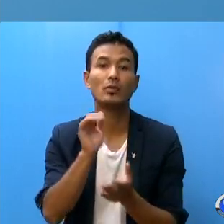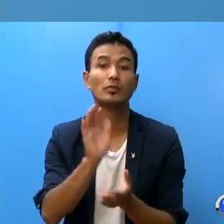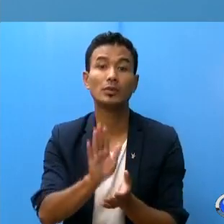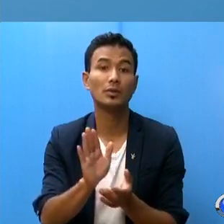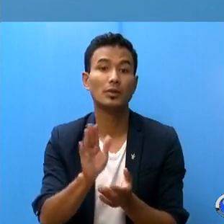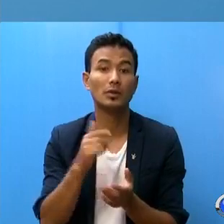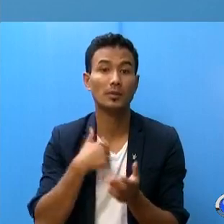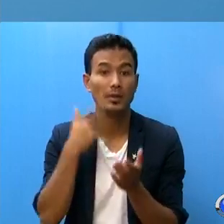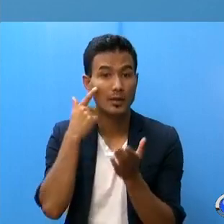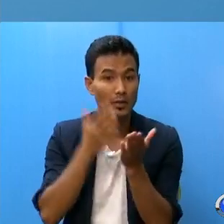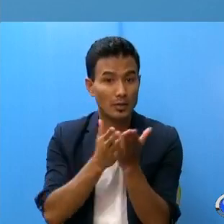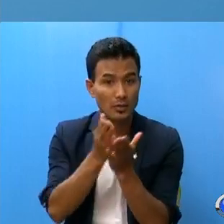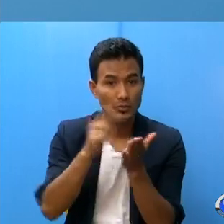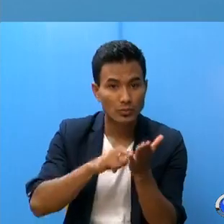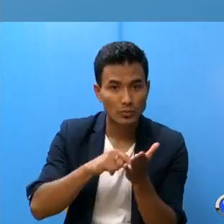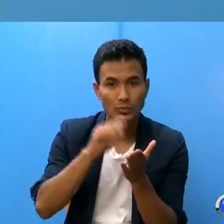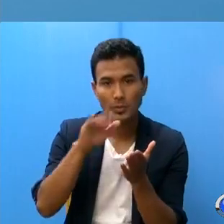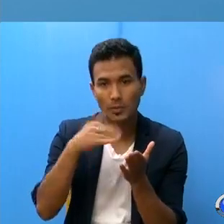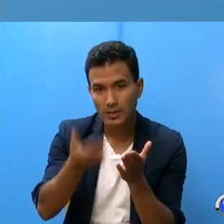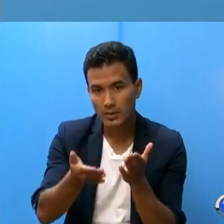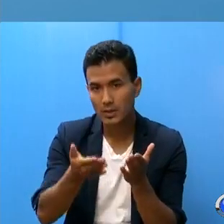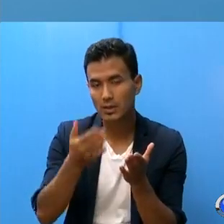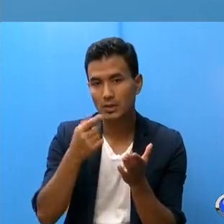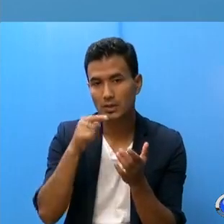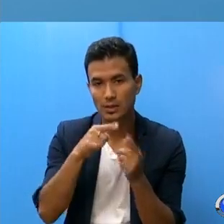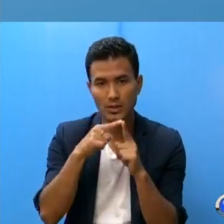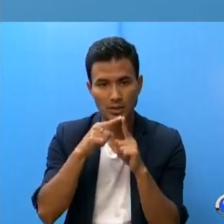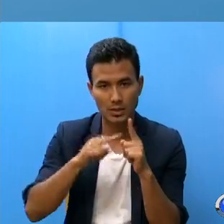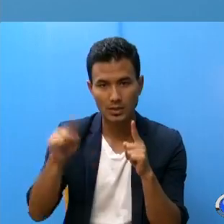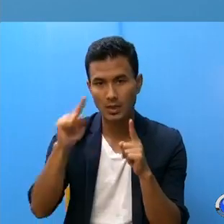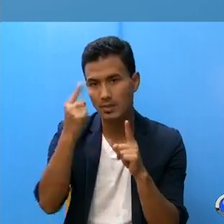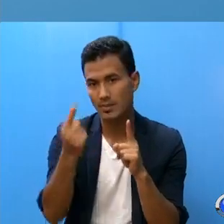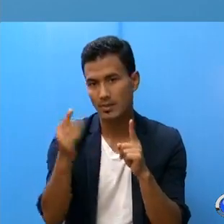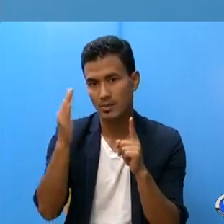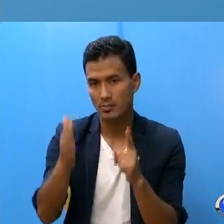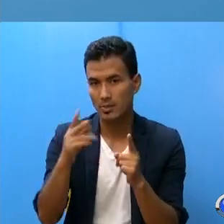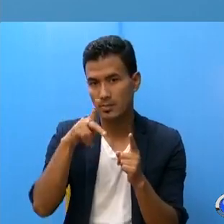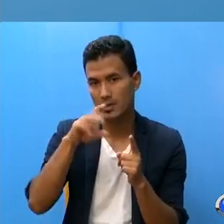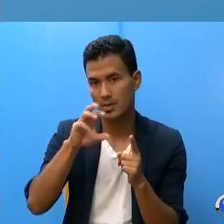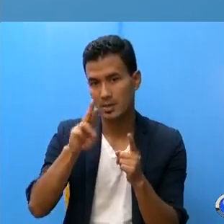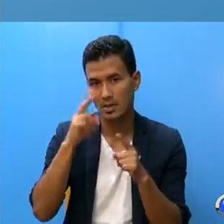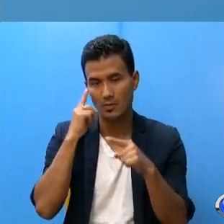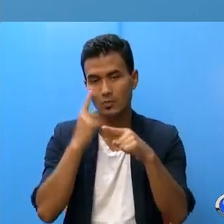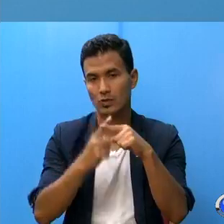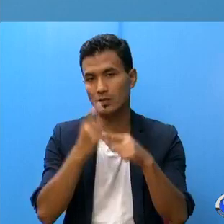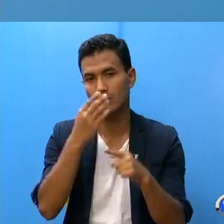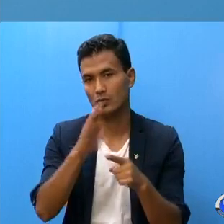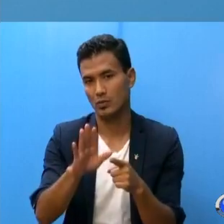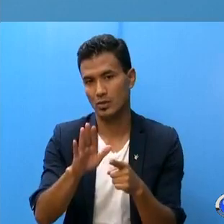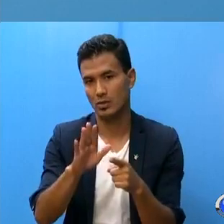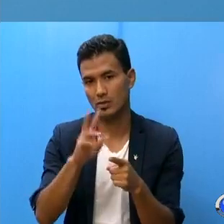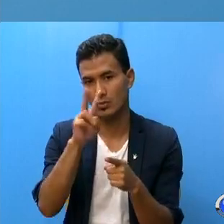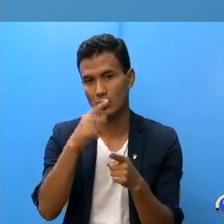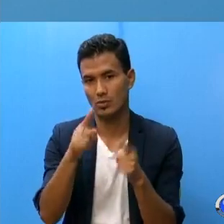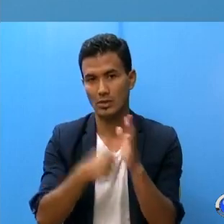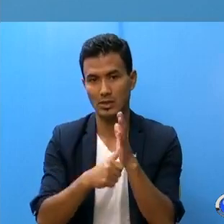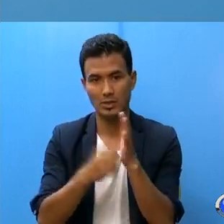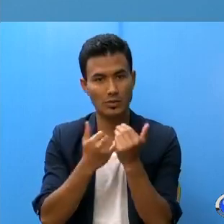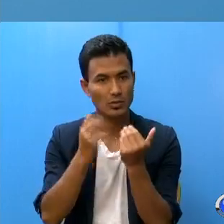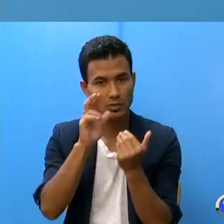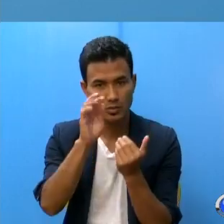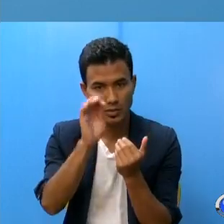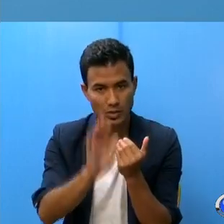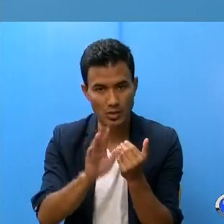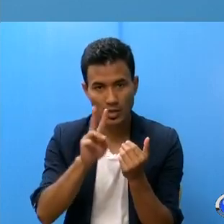मला स्टिंट्रम स्ञाग सेगे पछी सिंट्रम स्टा आये को दिन देखी एक अपता संभा मां चाहिं PCR पोईटी कोँछँ तेस्मा ड्विडा टेस्ट करना चाहिंचा किछ